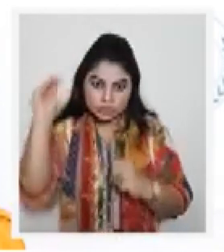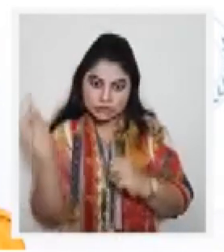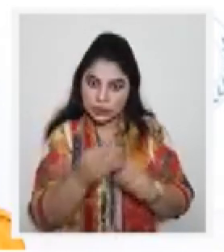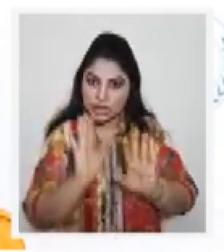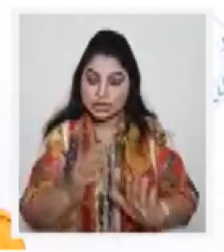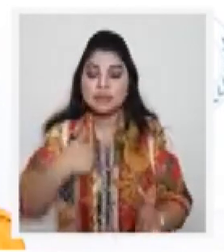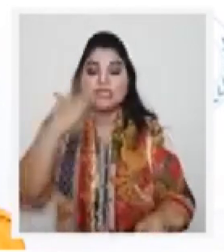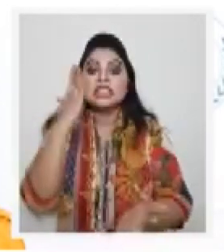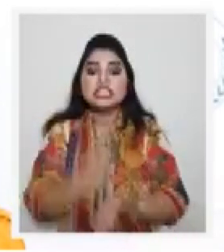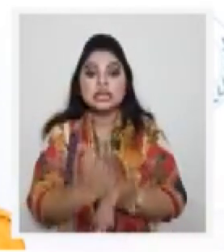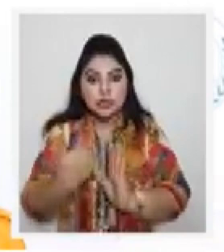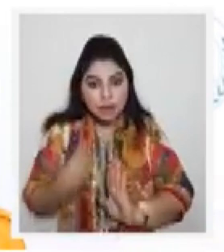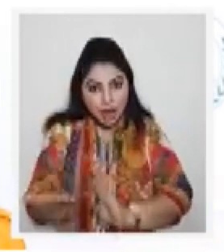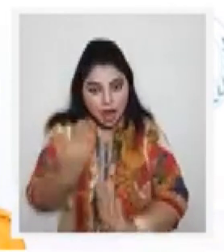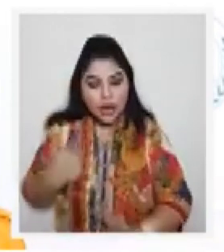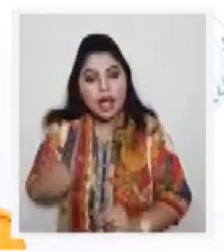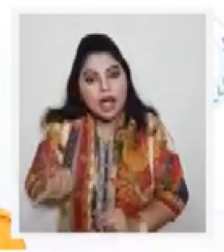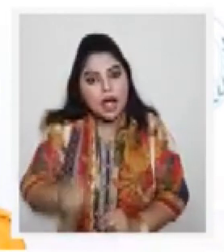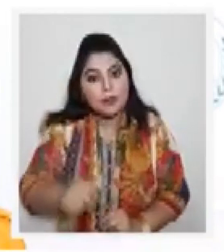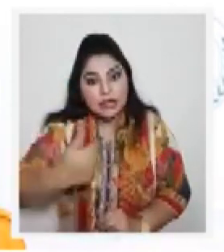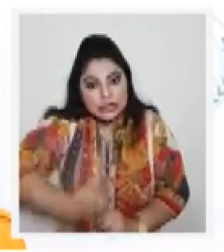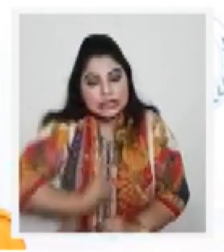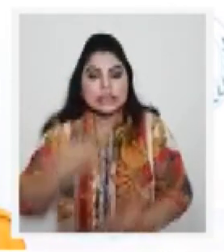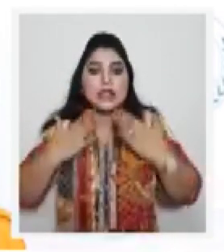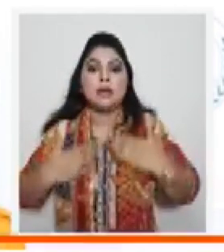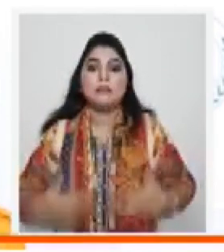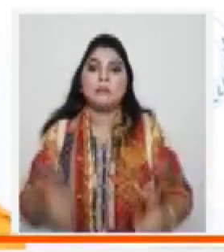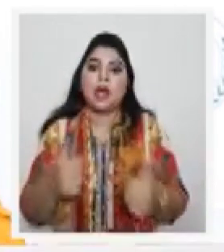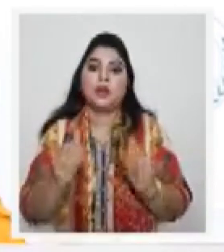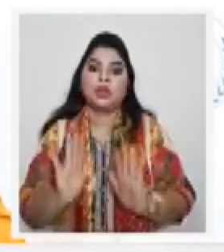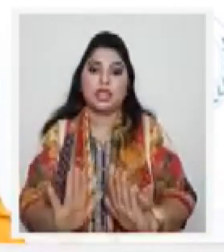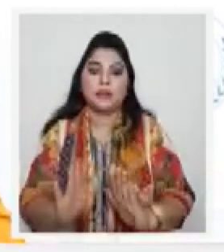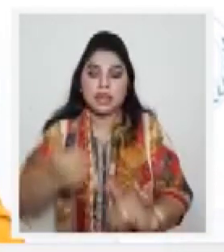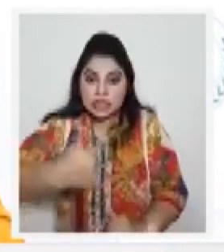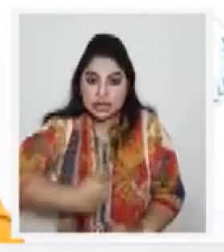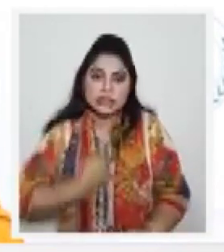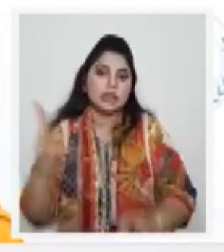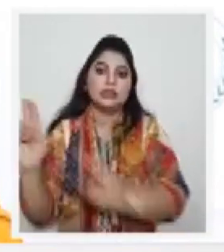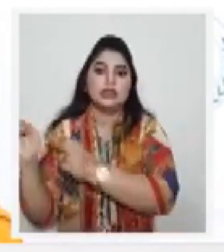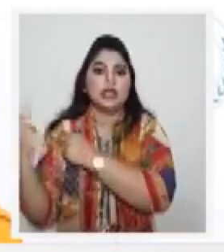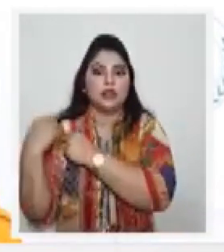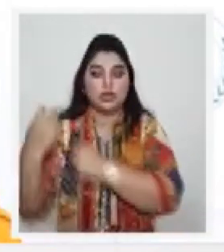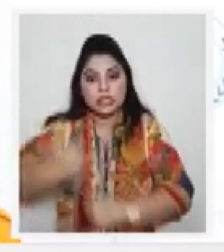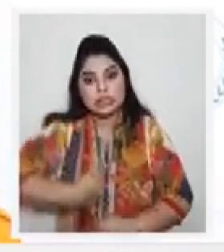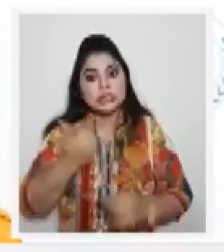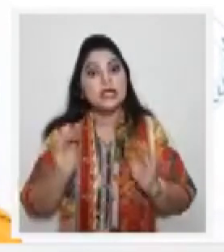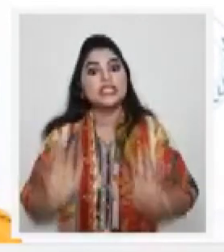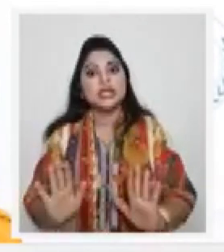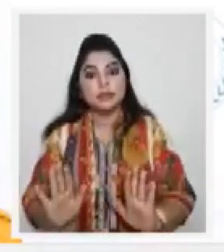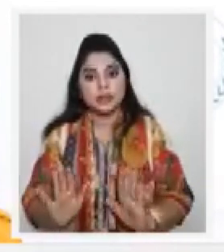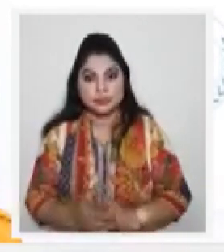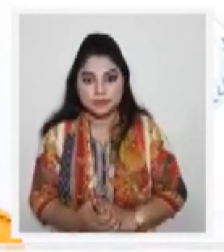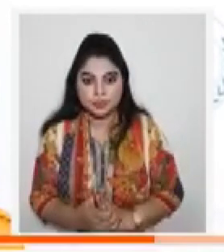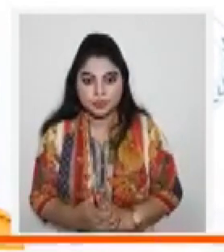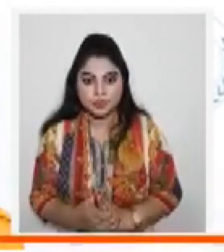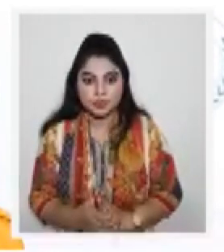৪,৮৪,২৪৯ জন। এই ছিল আমাদের হাতে তথ্য। শেষ করার আগে আবারও জানাই, নিজের সুরক্ষা নিজের